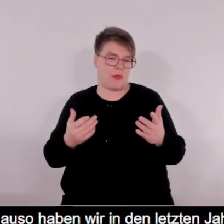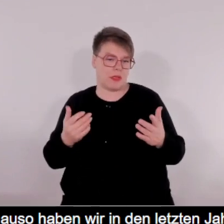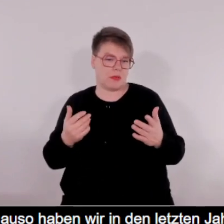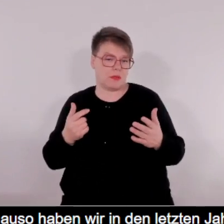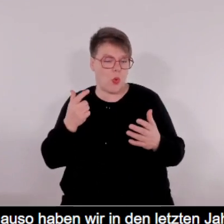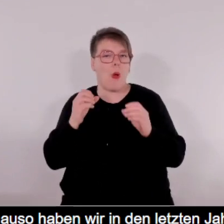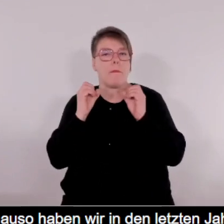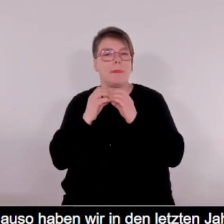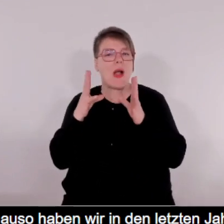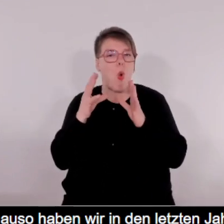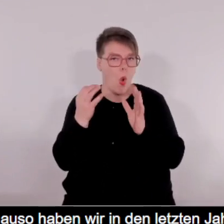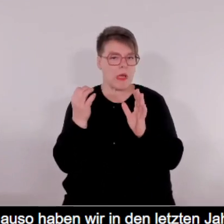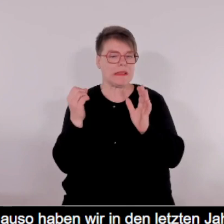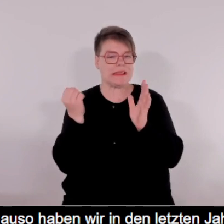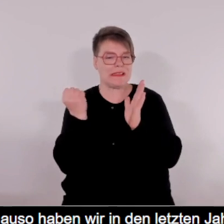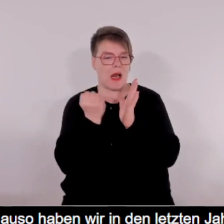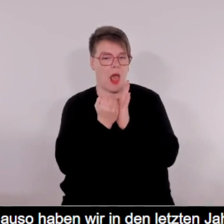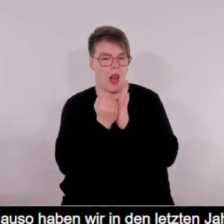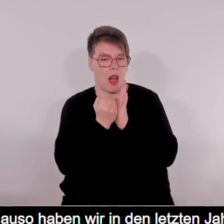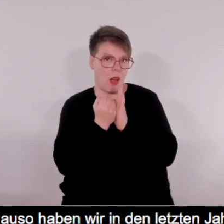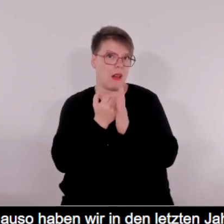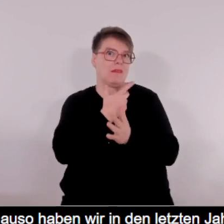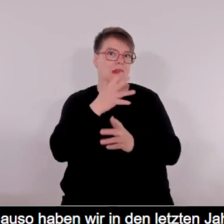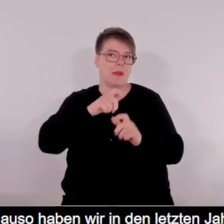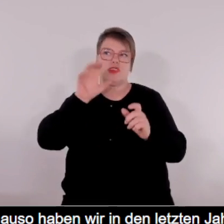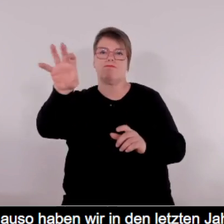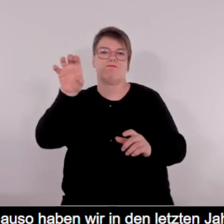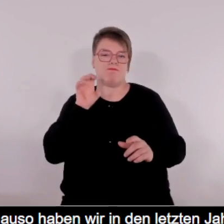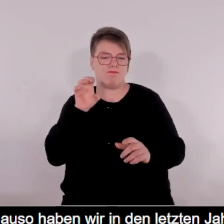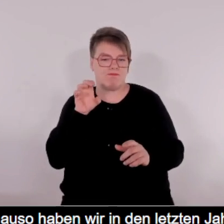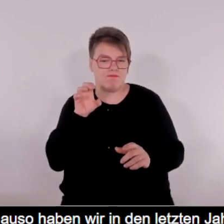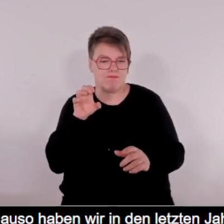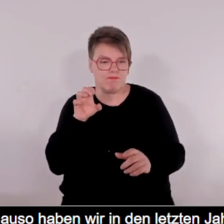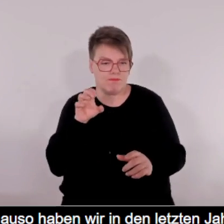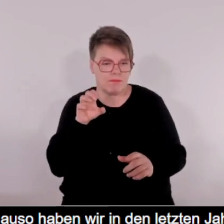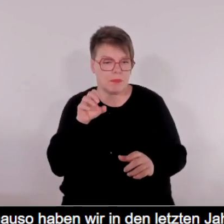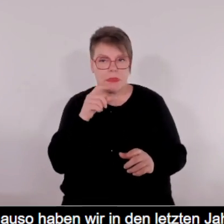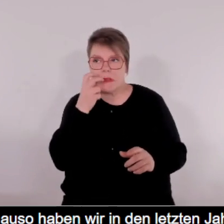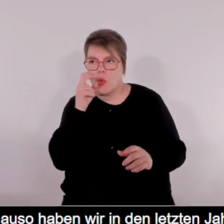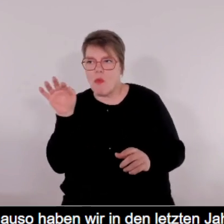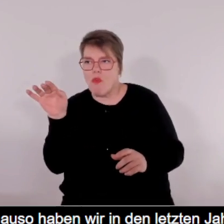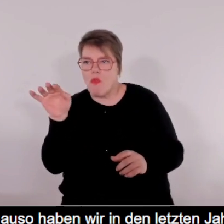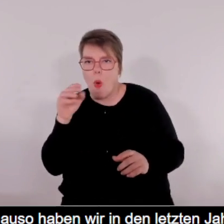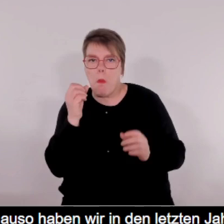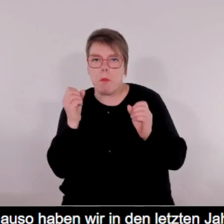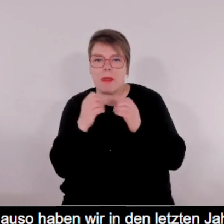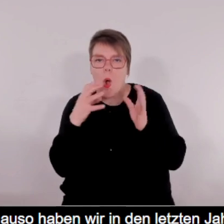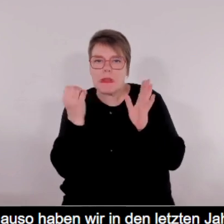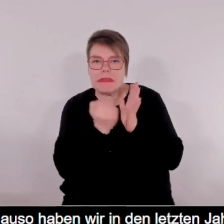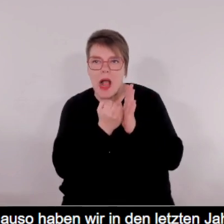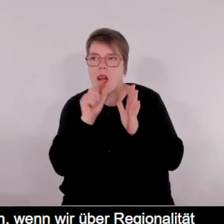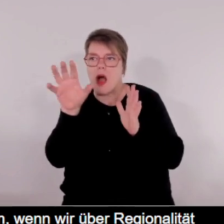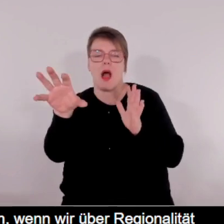die Produkte, die aus Bayern heraus tatsächlich auch entstanden sind. Ganz wichtig ist uns natürlich die bayerische Esskultur.